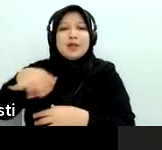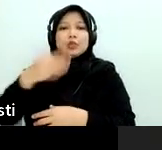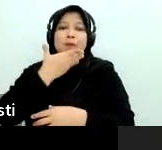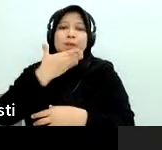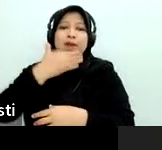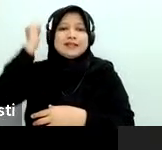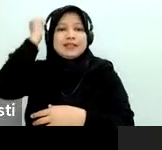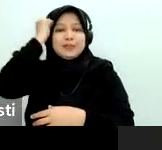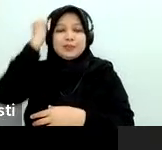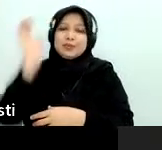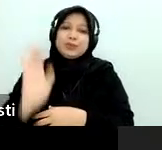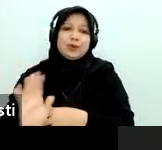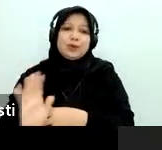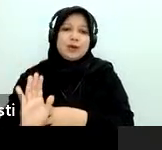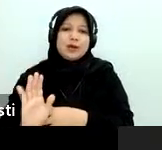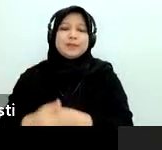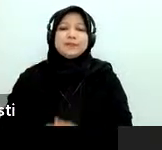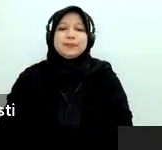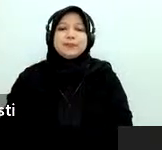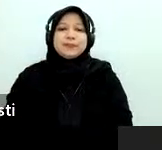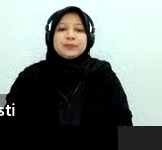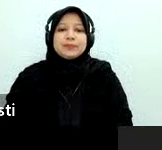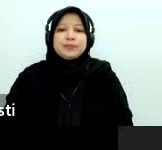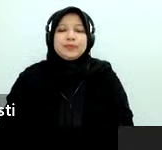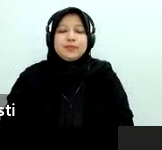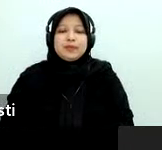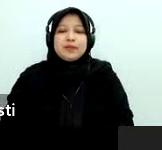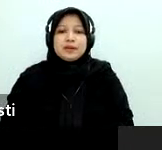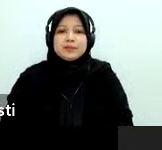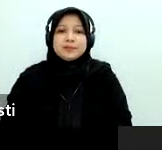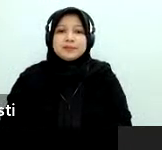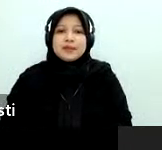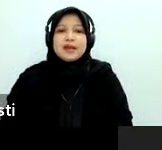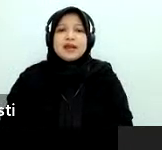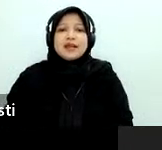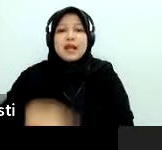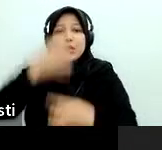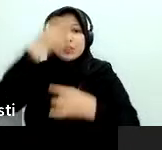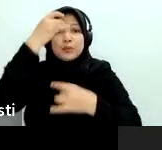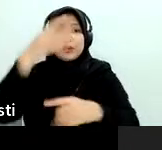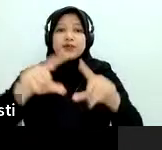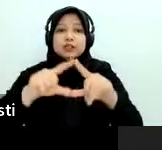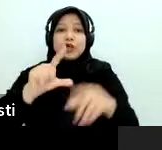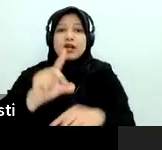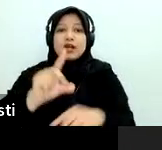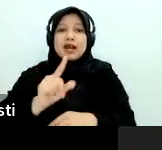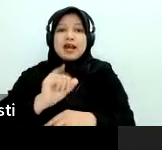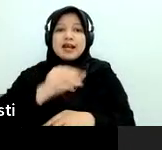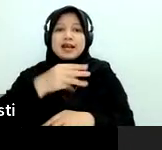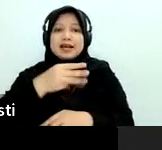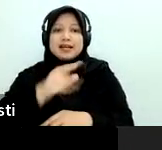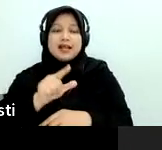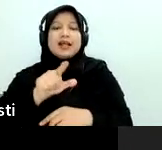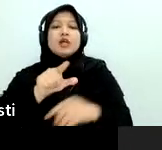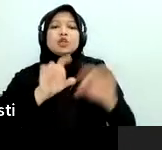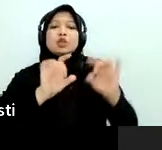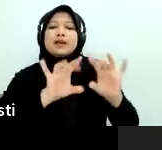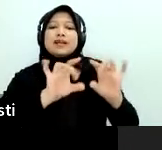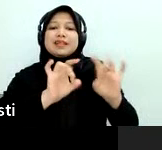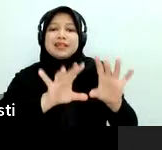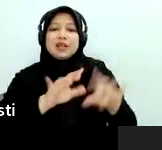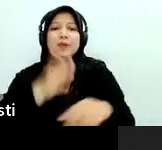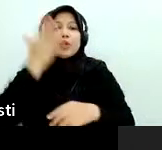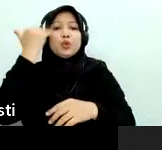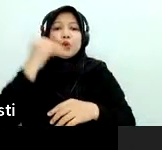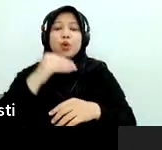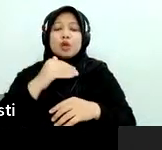ampe-ampe utamanya sebenarnya disini Profesor Ariel Heryanto mengkritik ketika standardisasi bahasa terjadi pada